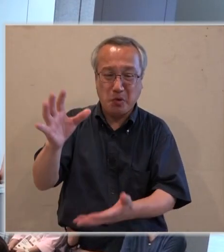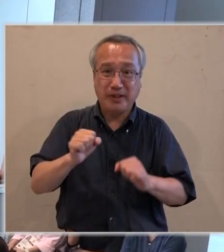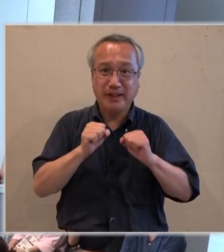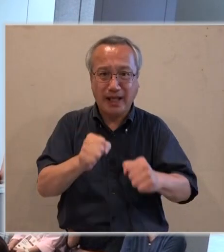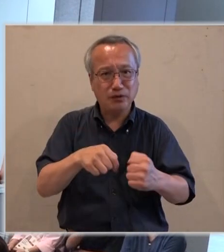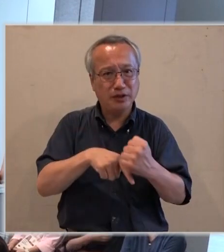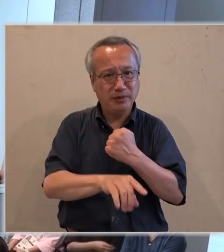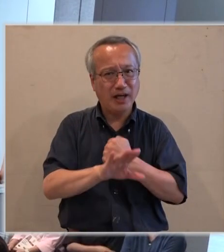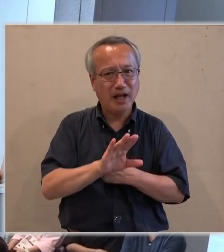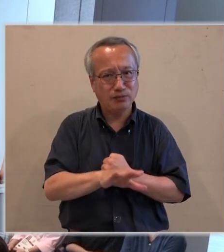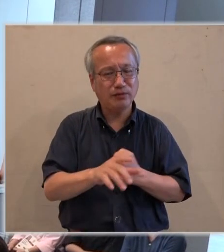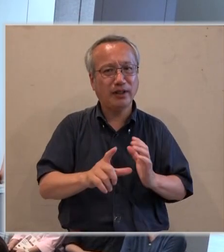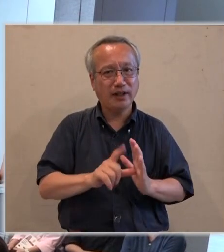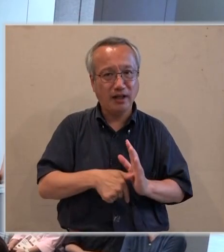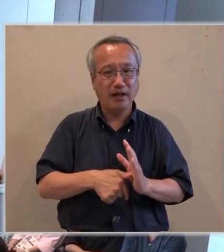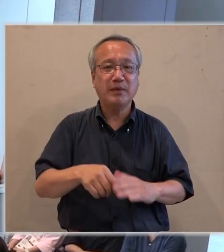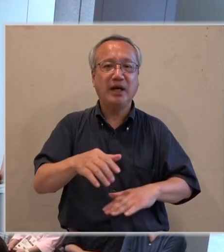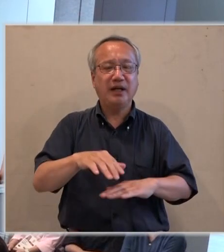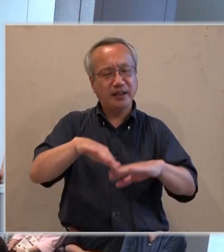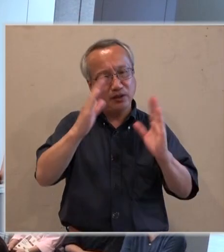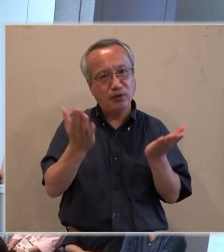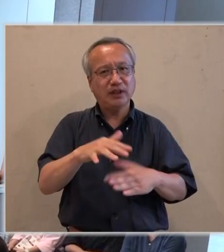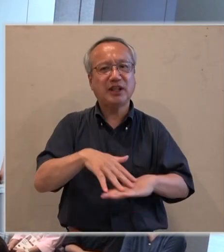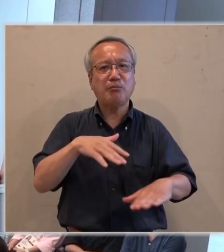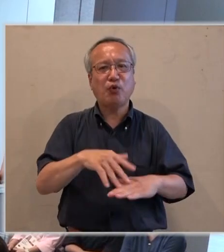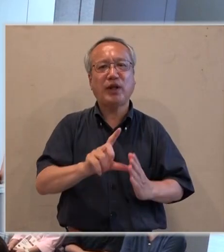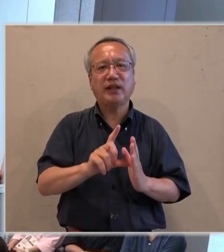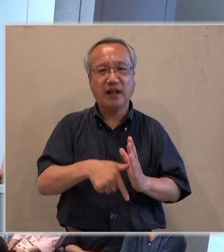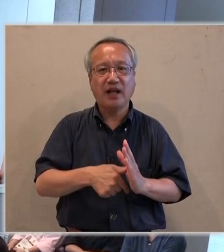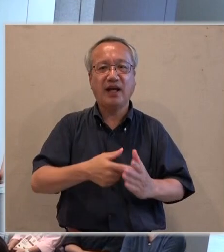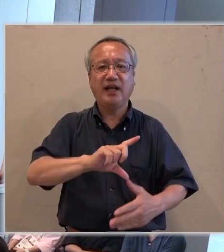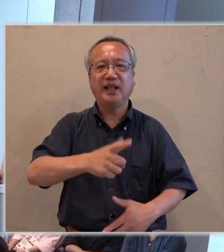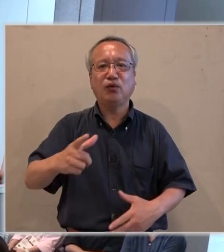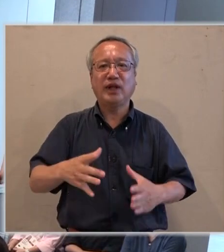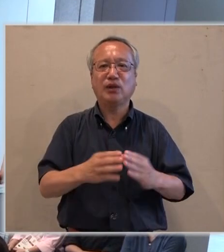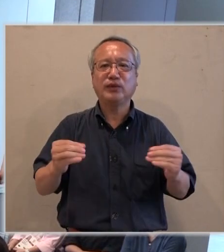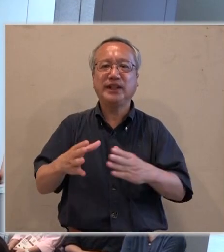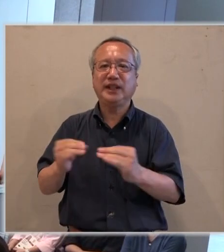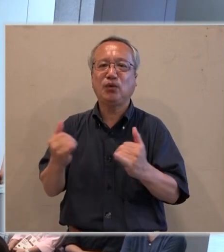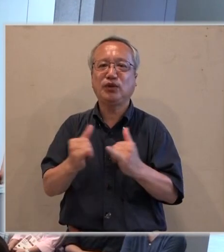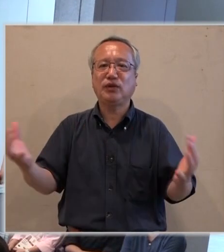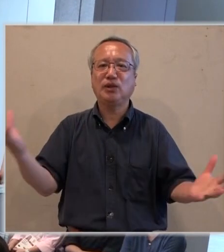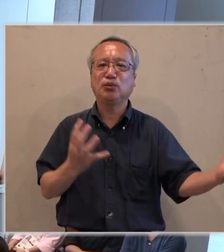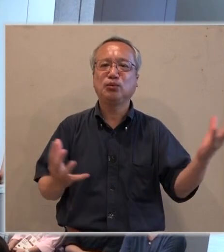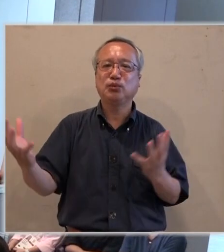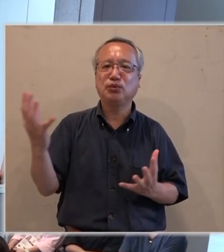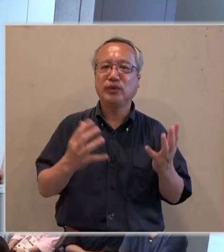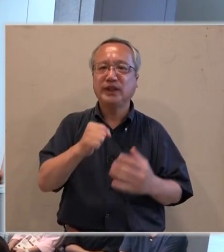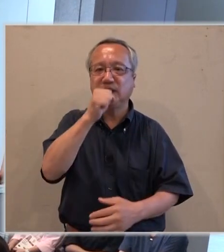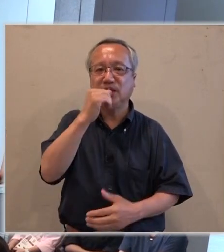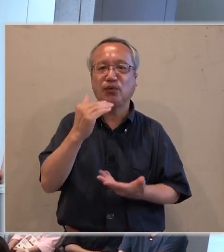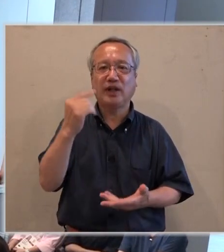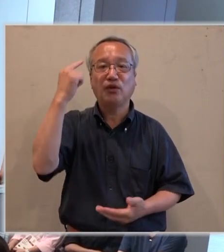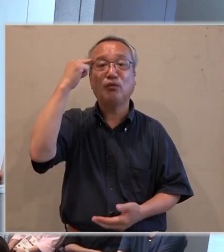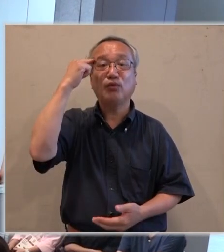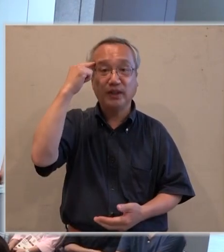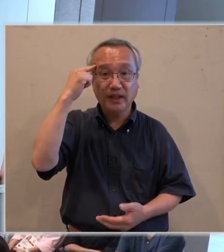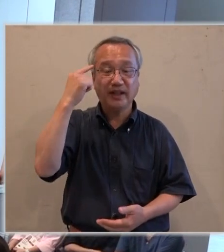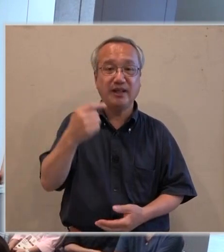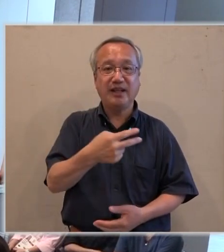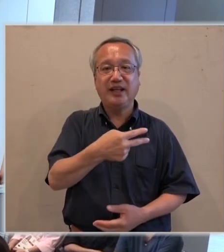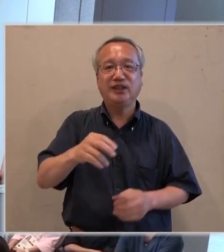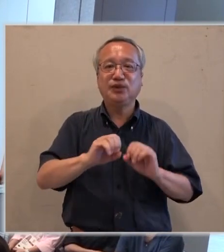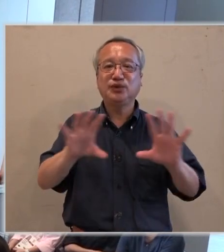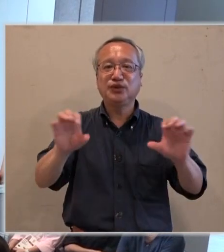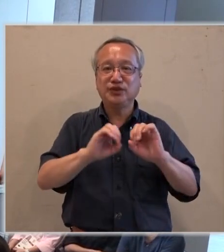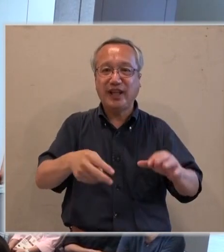ば、なんとなく札幌だったら、まあ、こういうふうに国際いろんな国の人が来るのもすごいいいことだなと思ったり、なんかニュースでたまに